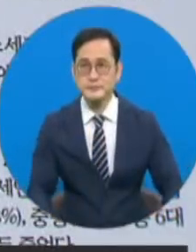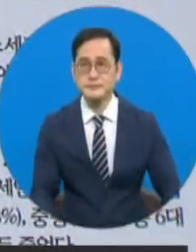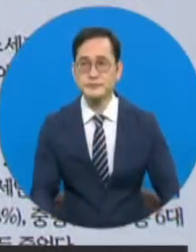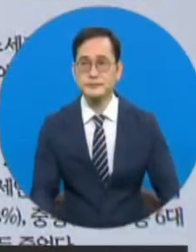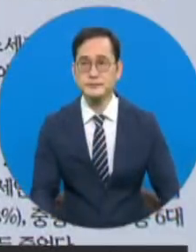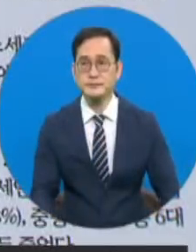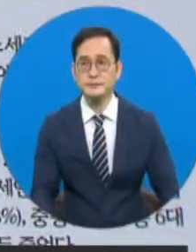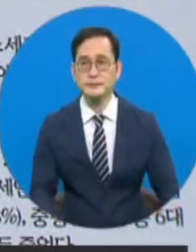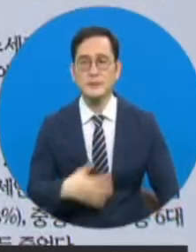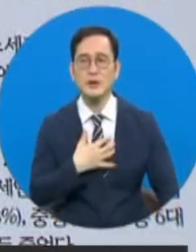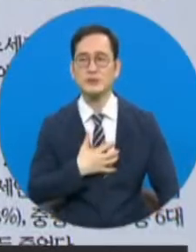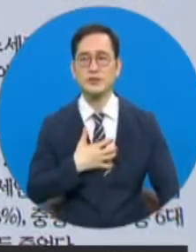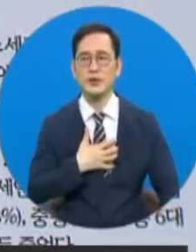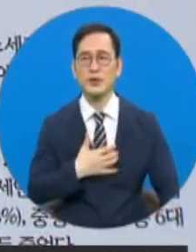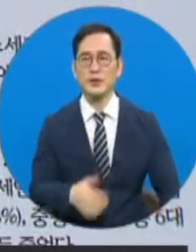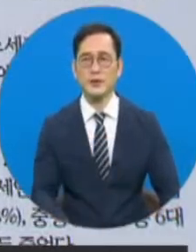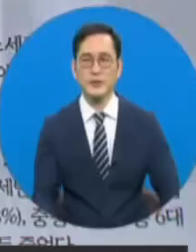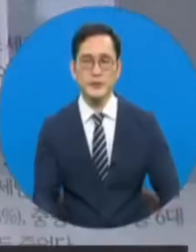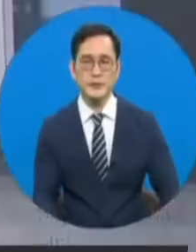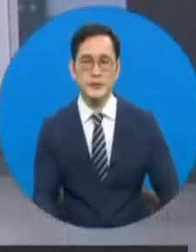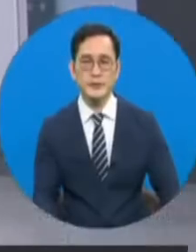계속되고 있습니다 걱정입니다